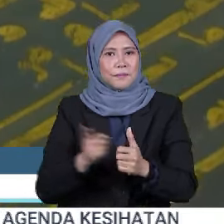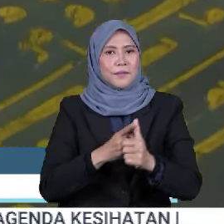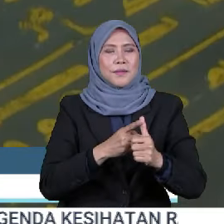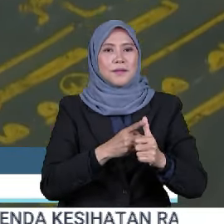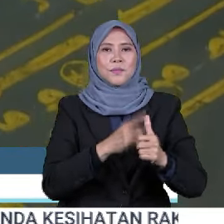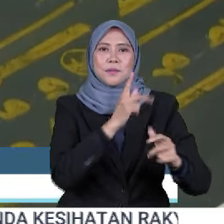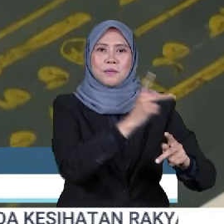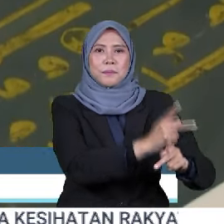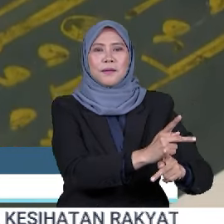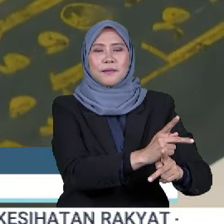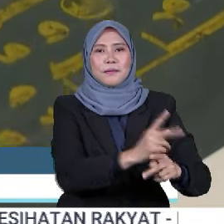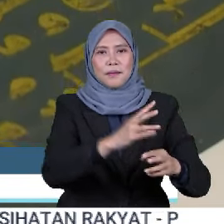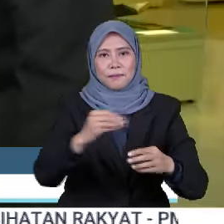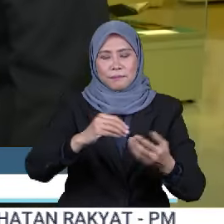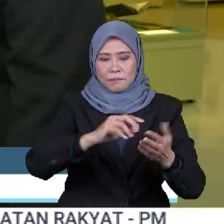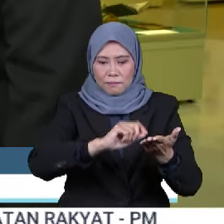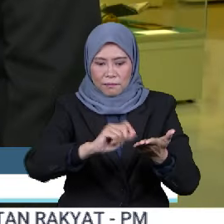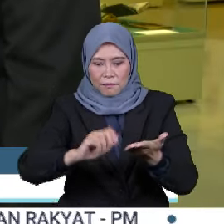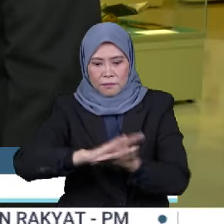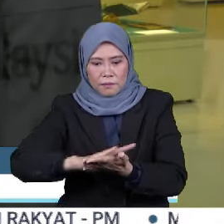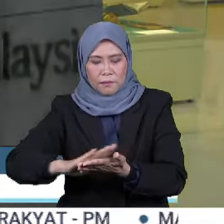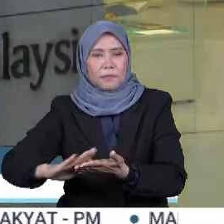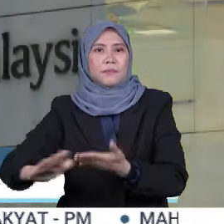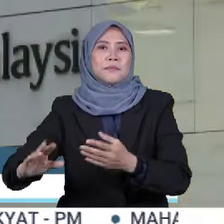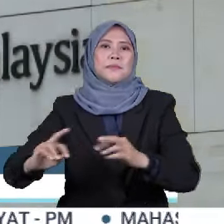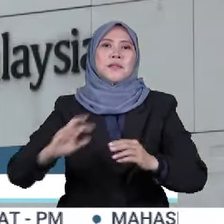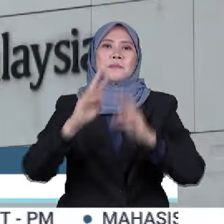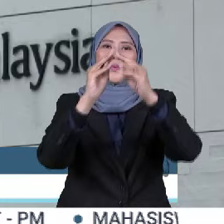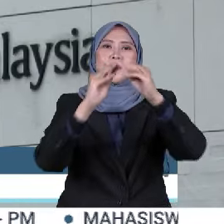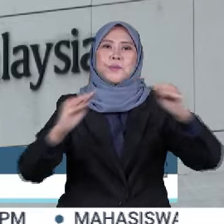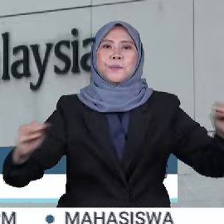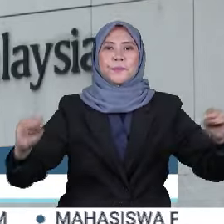telah disimpan dan dibaik pulih di Museum Kesenian Islam.